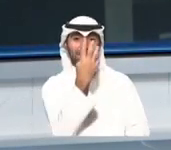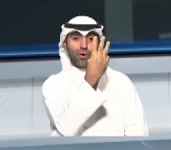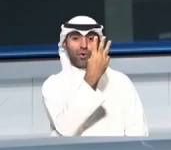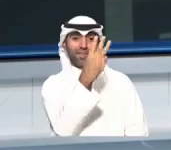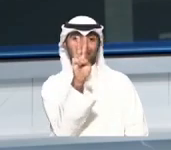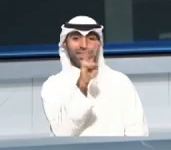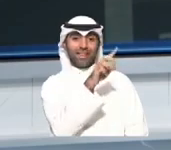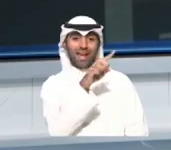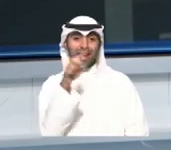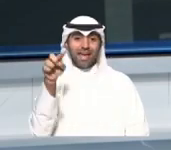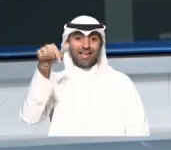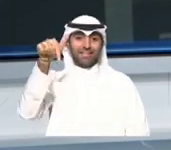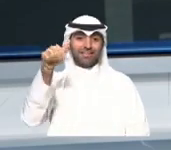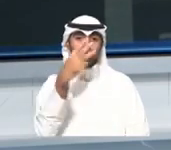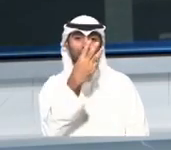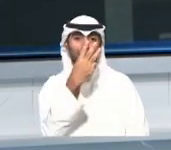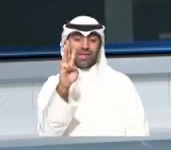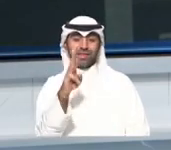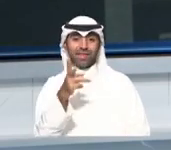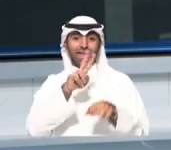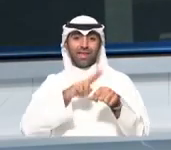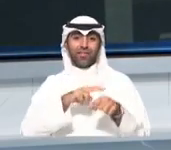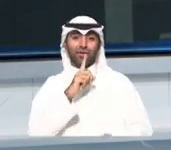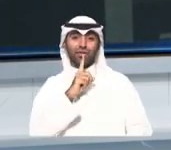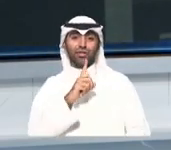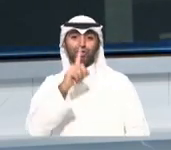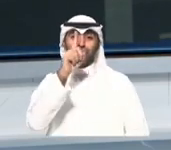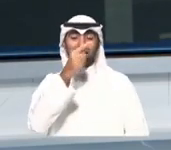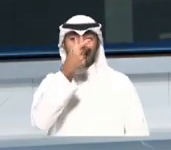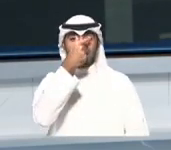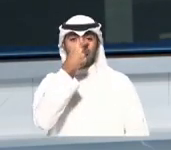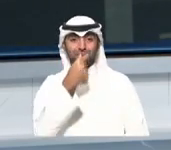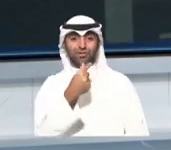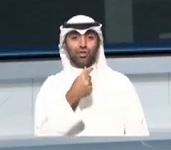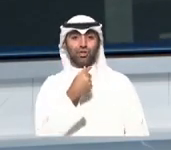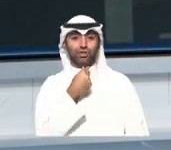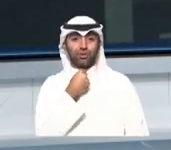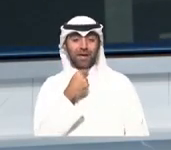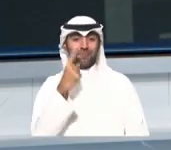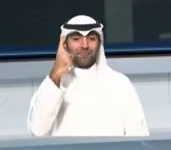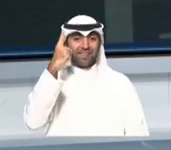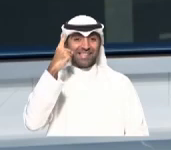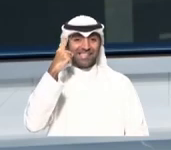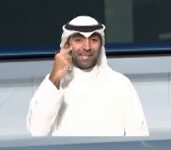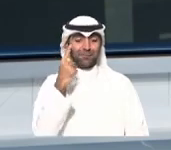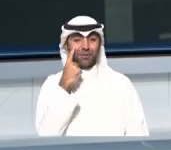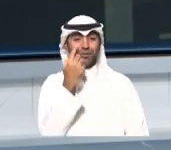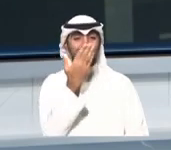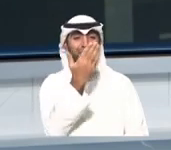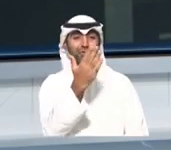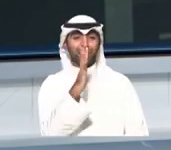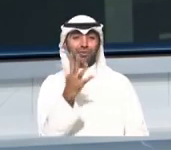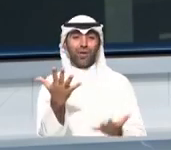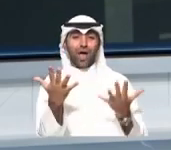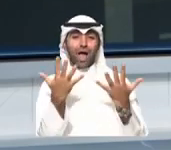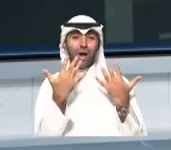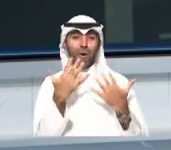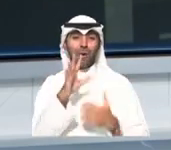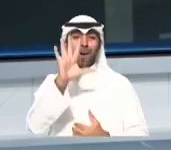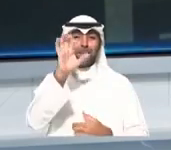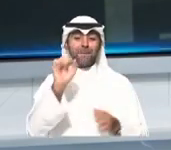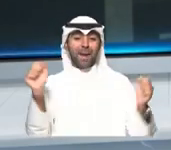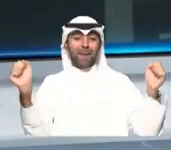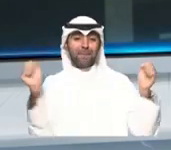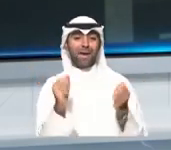نهاية الأسبوع الأجواء راح تكون جميلة ومائلة للحرارة خلال فترة النهار، وراح تكون معتدلة في فترات الليل